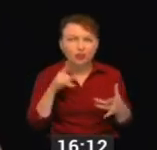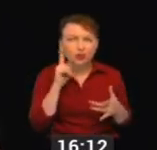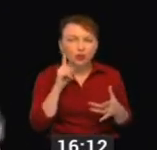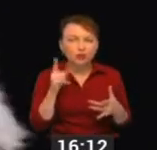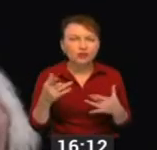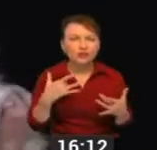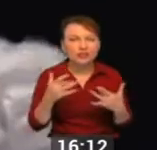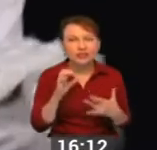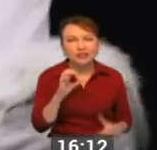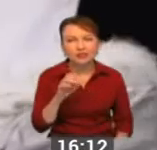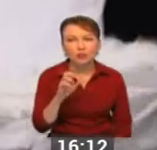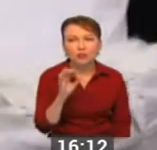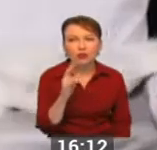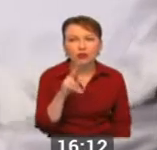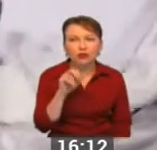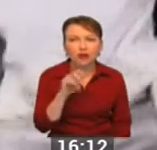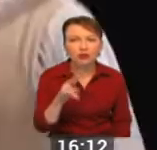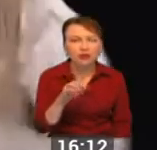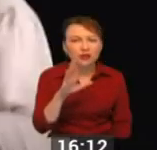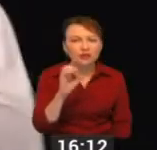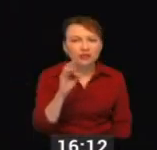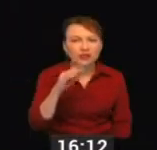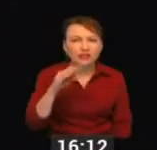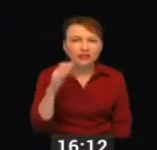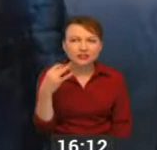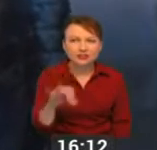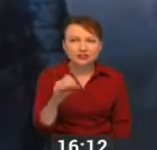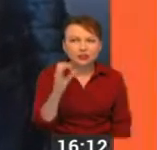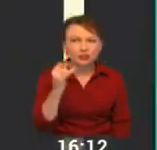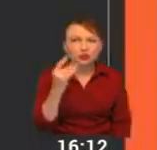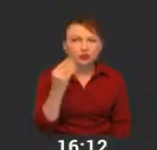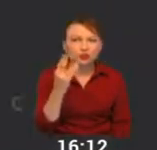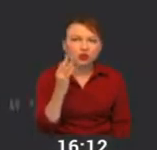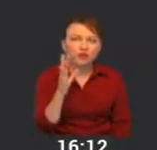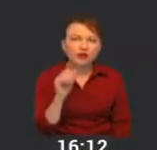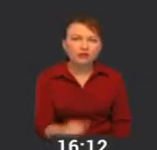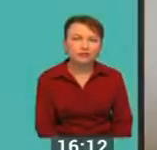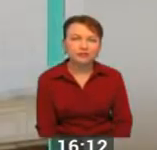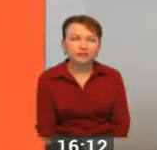театру Станіслава Боклана, Олексія Вертинського та Дмитра Суржикова.